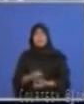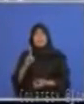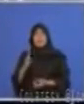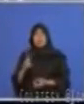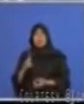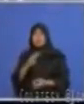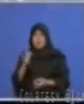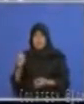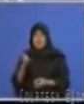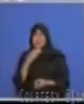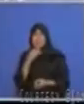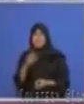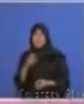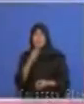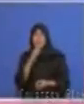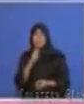dari sekarang untuk